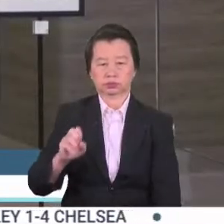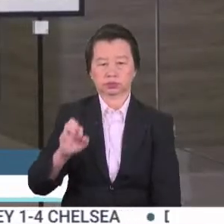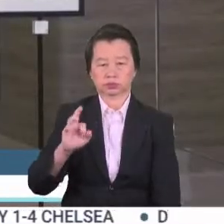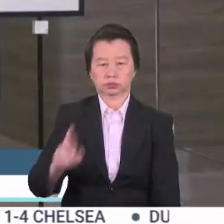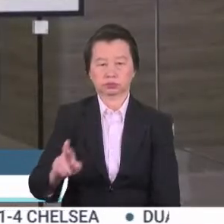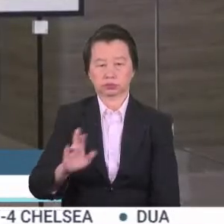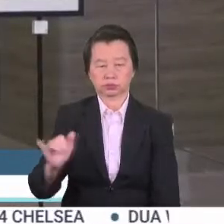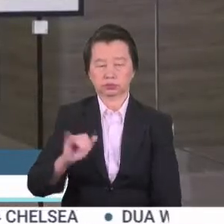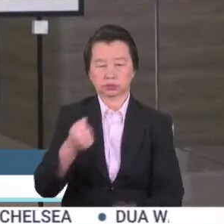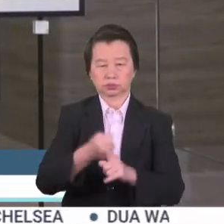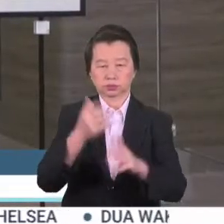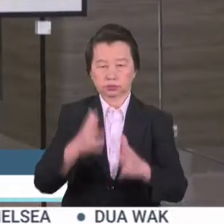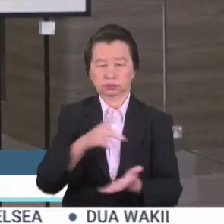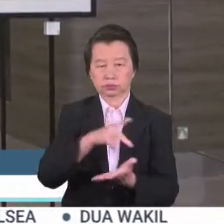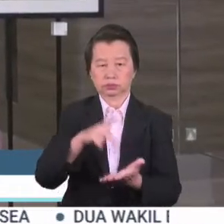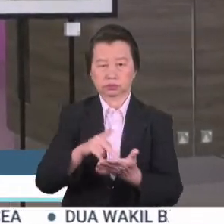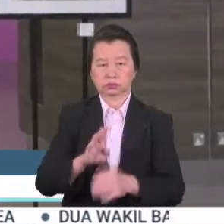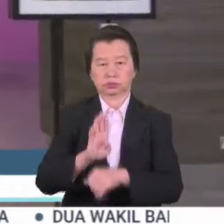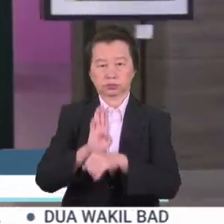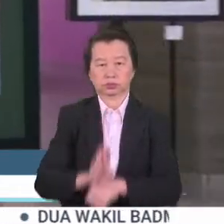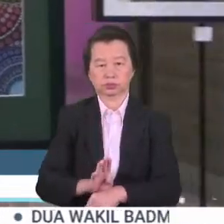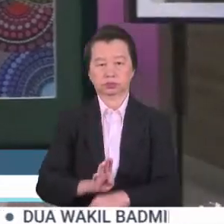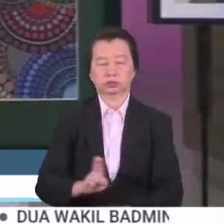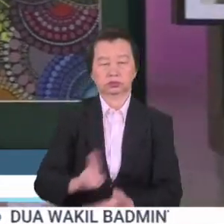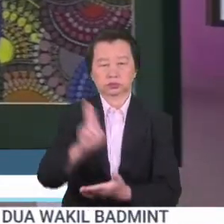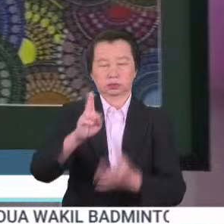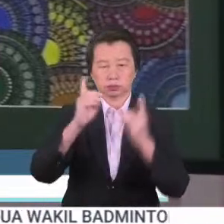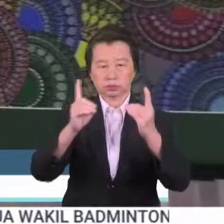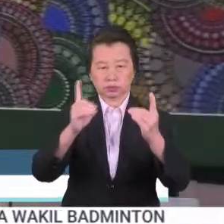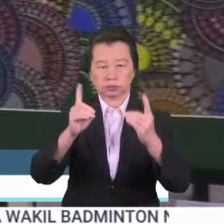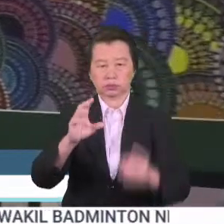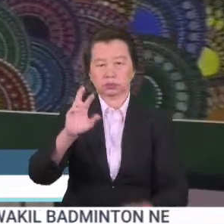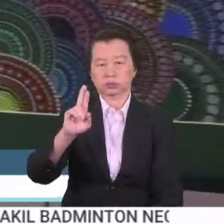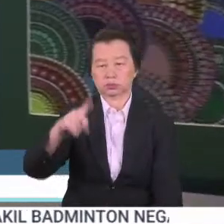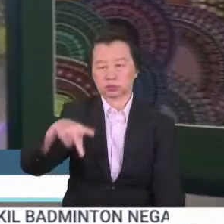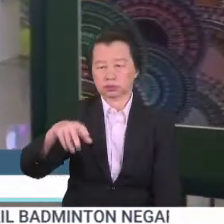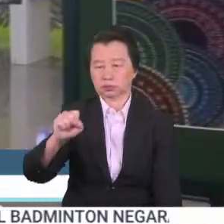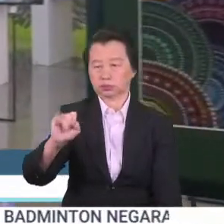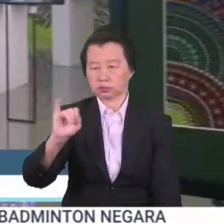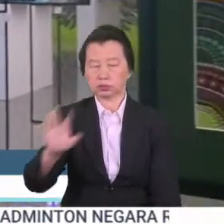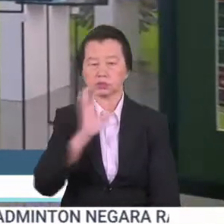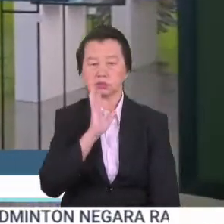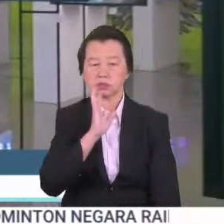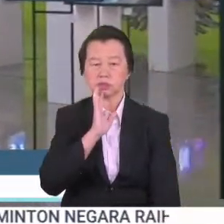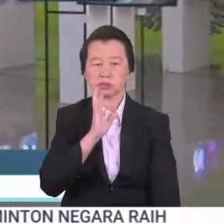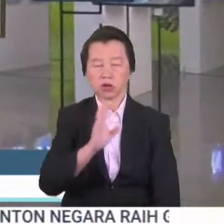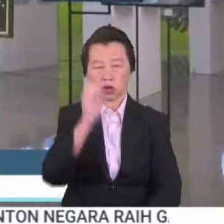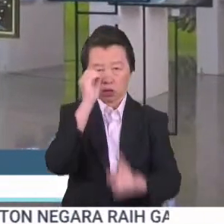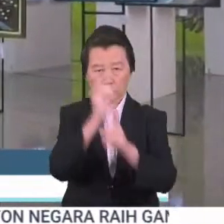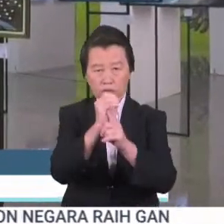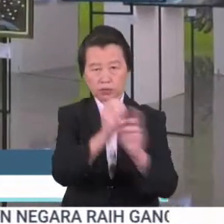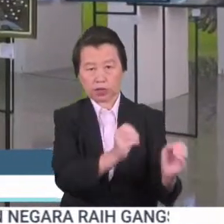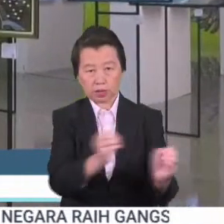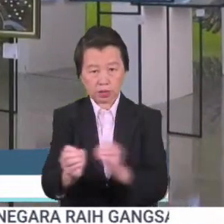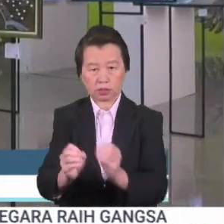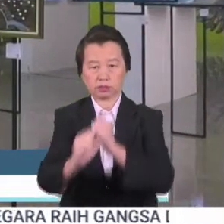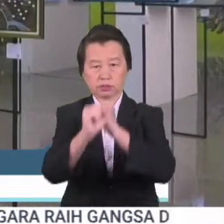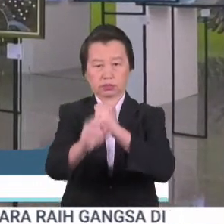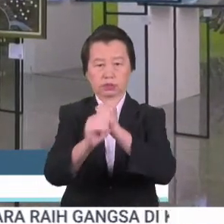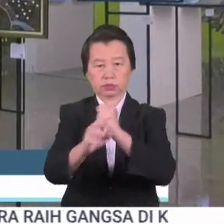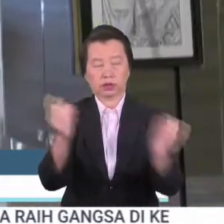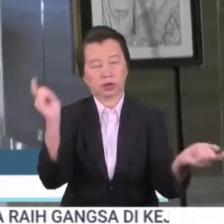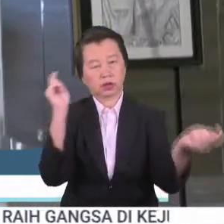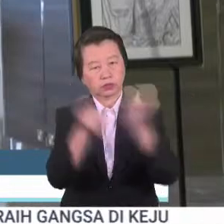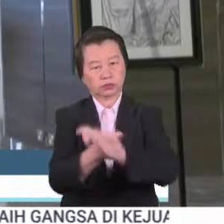Nor yang juga pengarah pusat kebudayaan Universiti pendidikan Sultan Idris berkata objektif penganjurannya bagi mempromosi